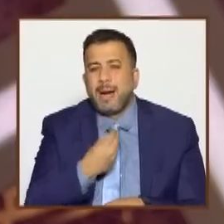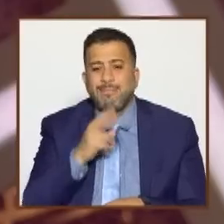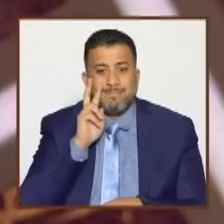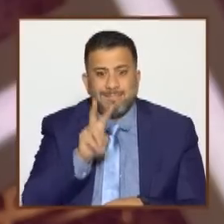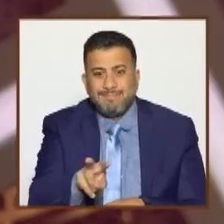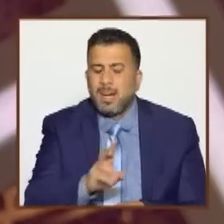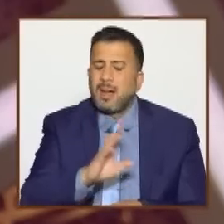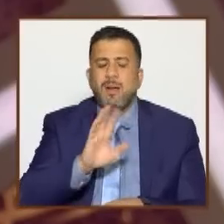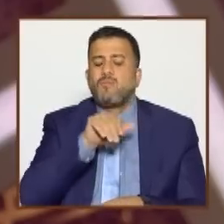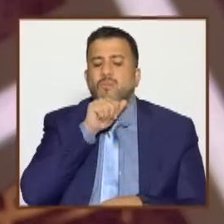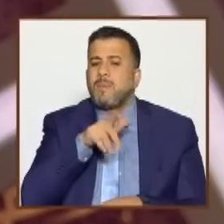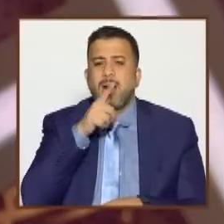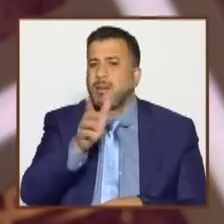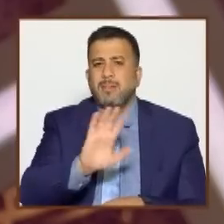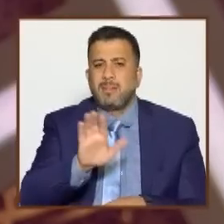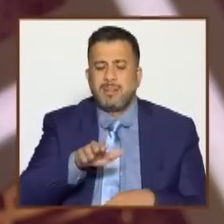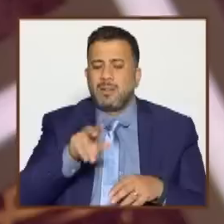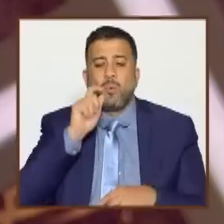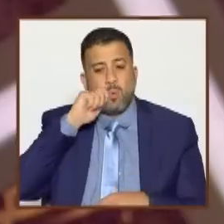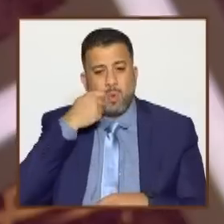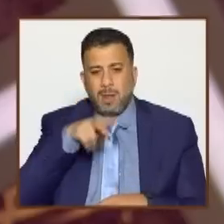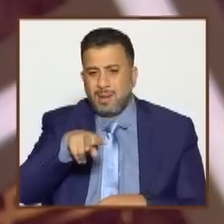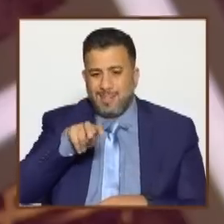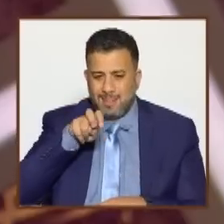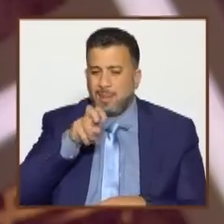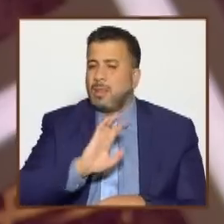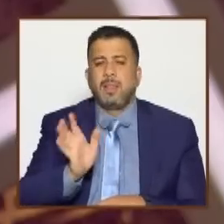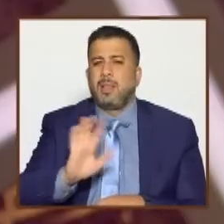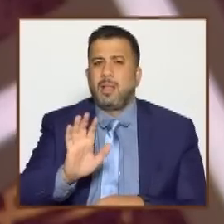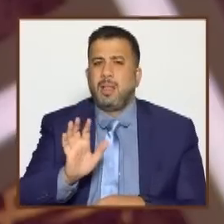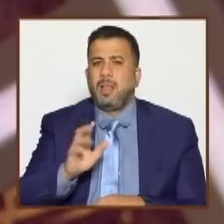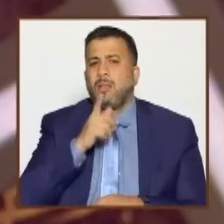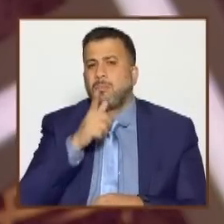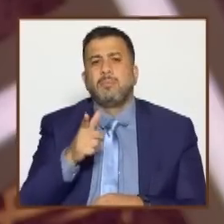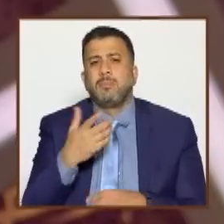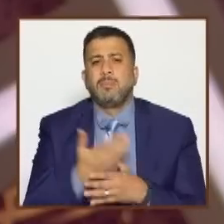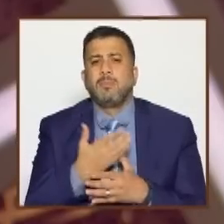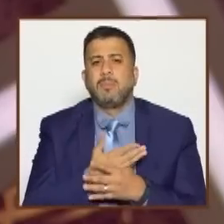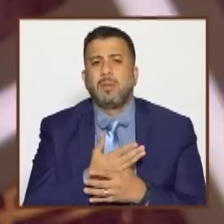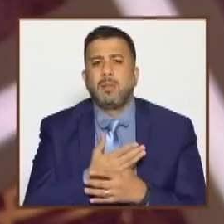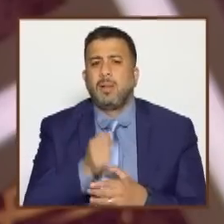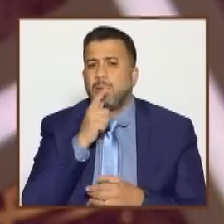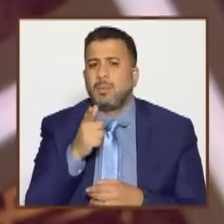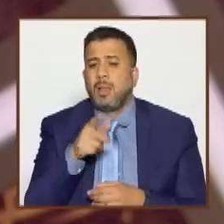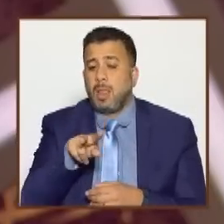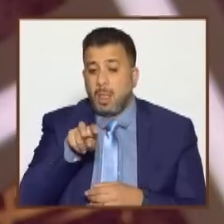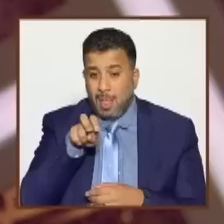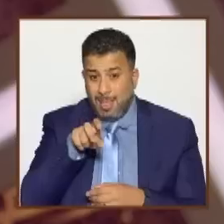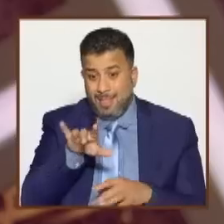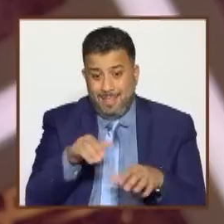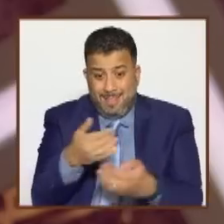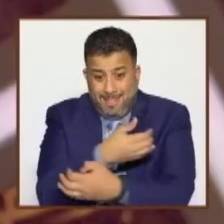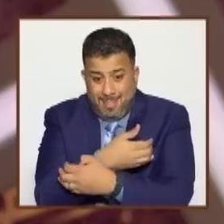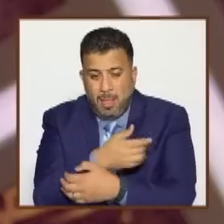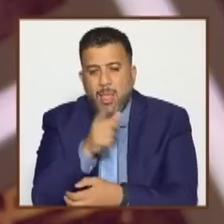النبي عليه الصلاة والسلام أن يحتبي الرجل. وقيل لأن هذا يجلب الاسترخاء والنوم والنعاس،